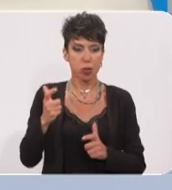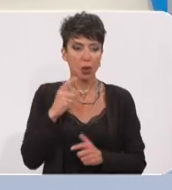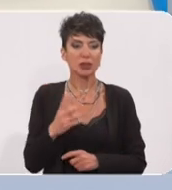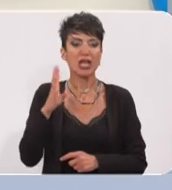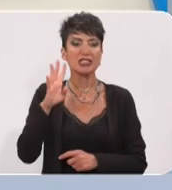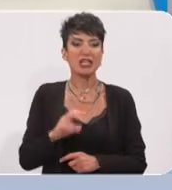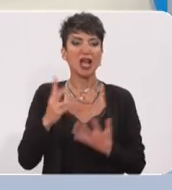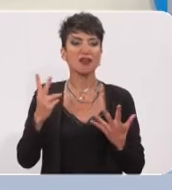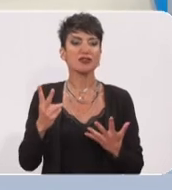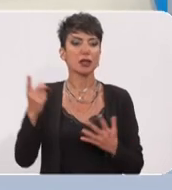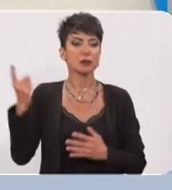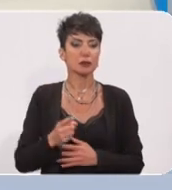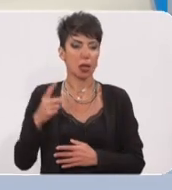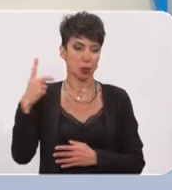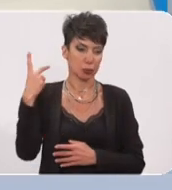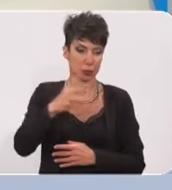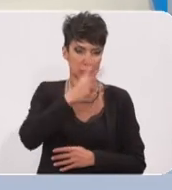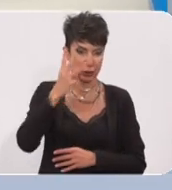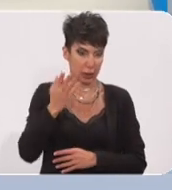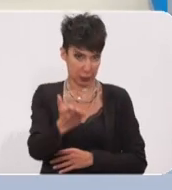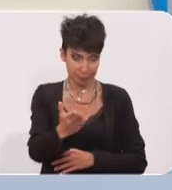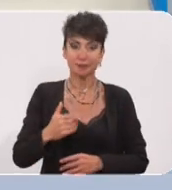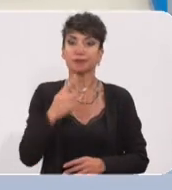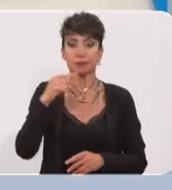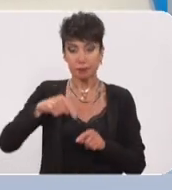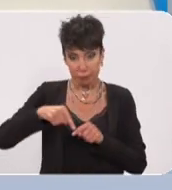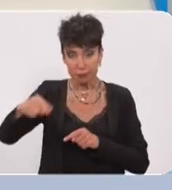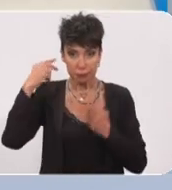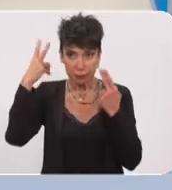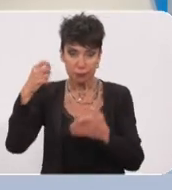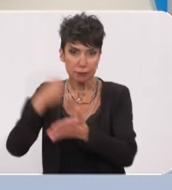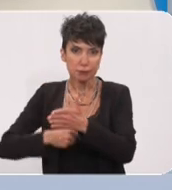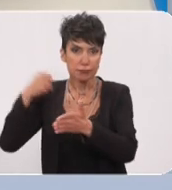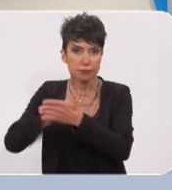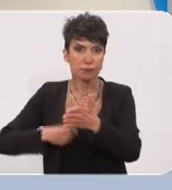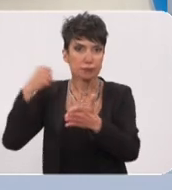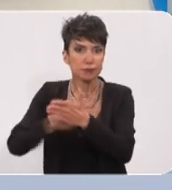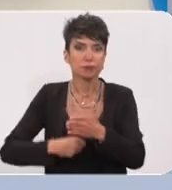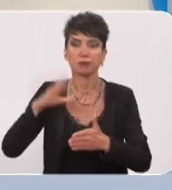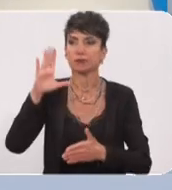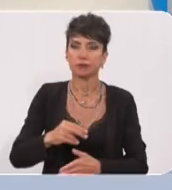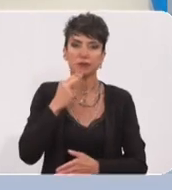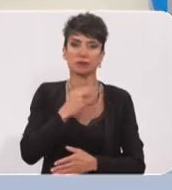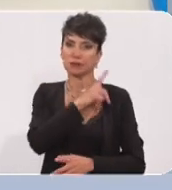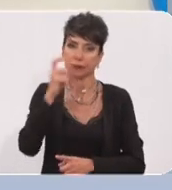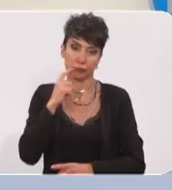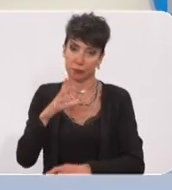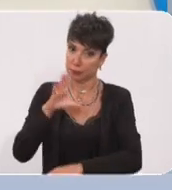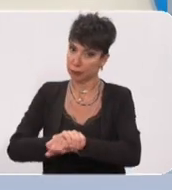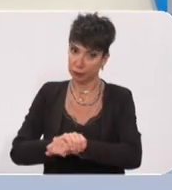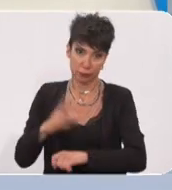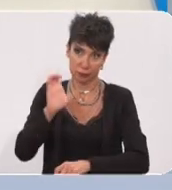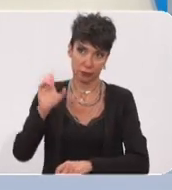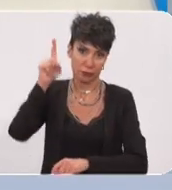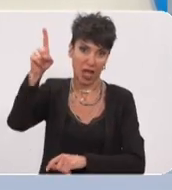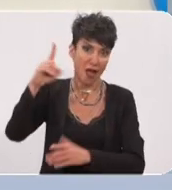την ίδια ώρα τα πιο δύσκολα είναι μπροστά μας. Και αυτά εκφράζονται και με τις δεσμεύσεις στην Ευρωπαϊκή Ένωση, όπως το νέο σύμφωνο σταθερότητας